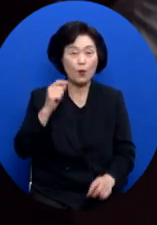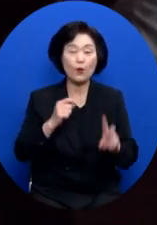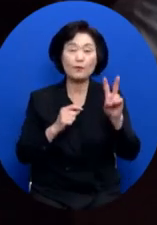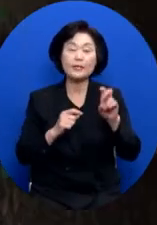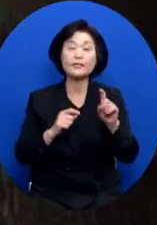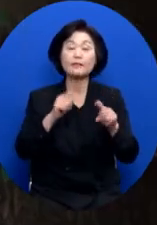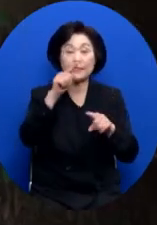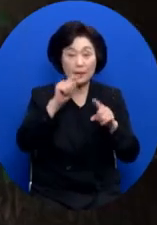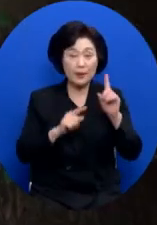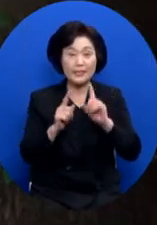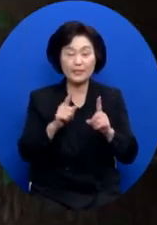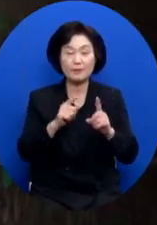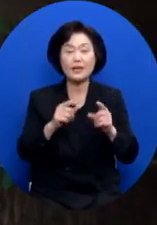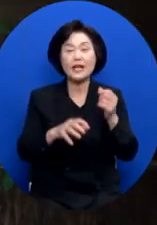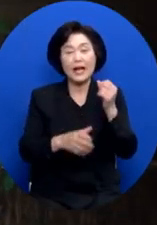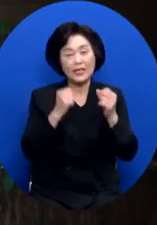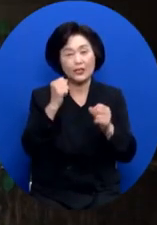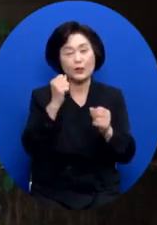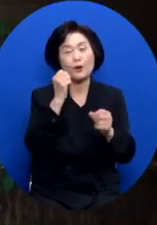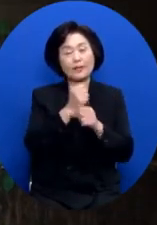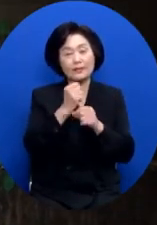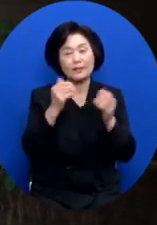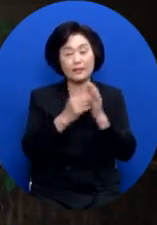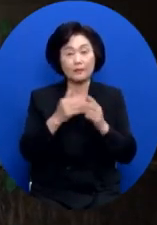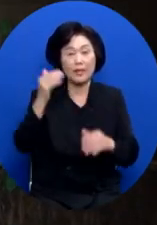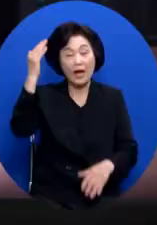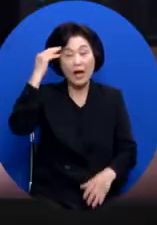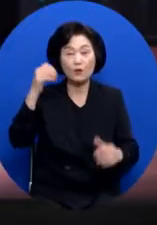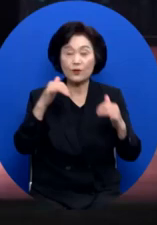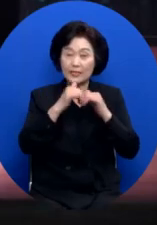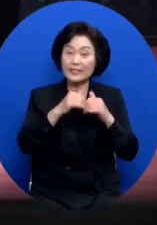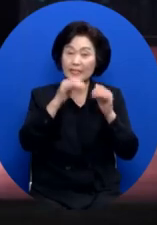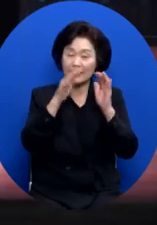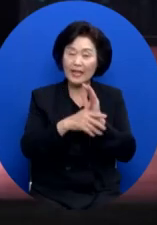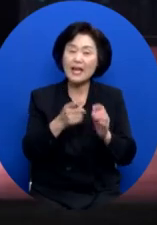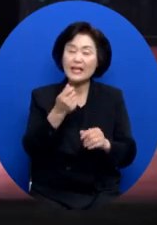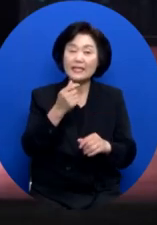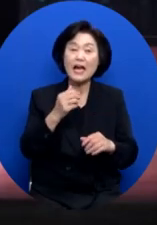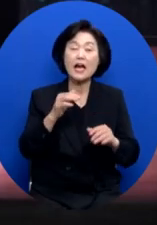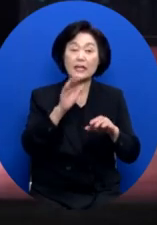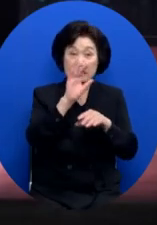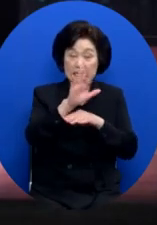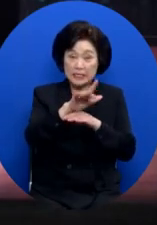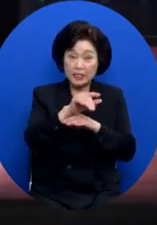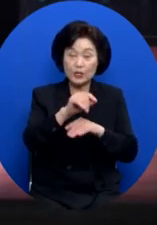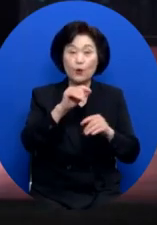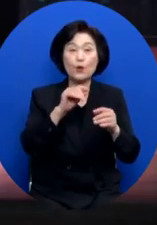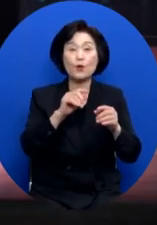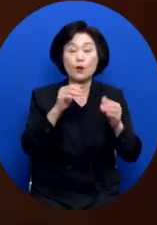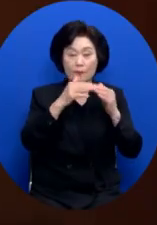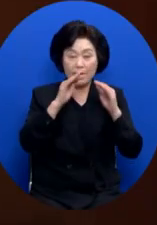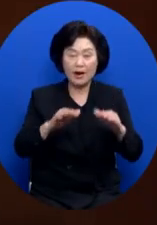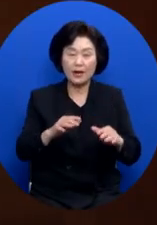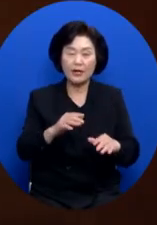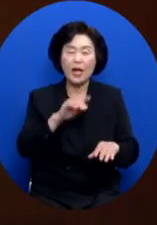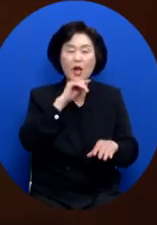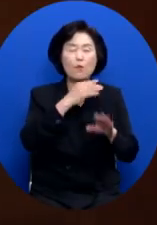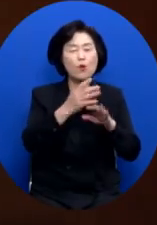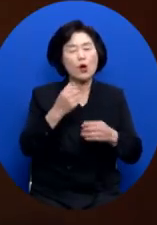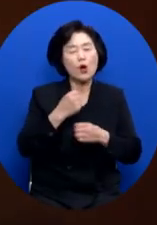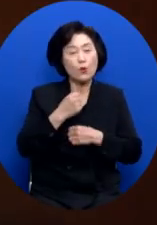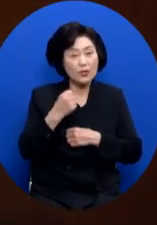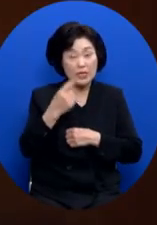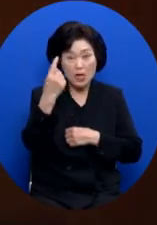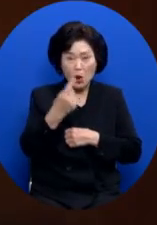말씀을 모티브로 한 작품입니다. 한국전쟁 당시 작은 시골 마을에 낙오한 북한군이 찾아오며 작은